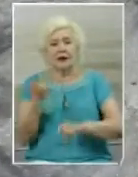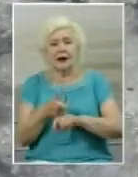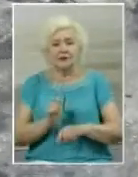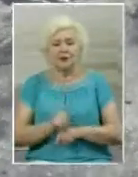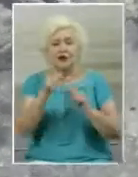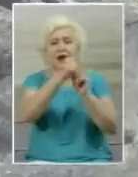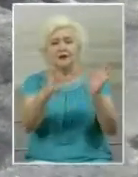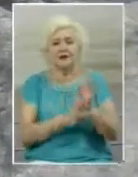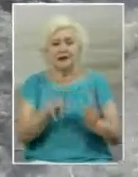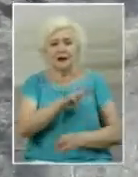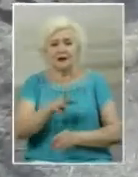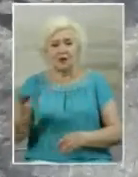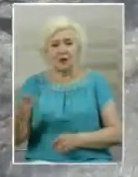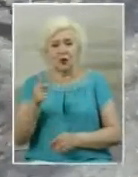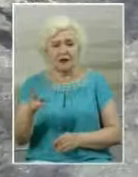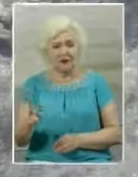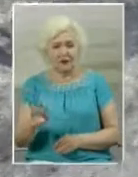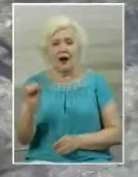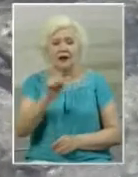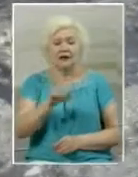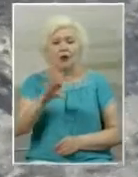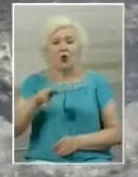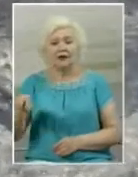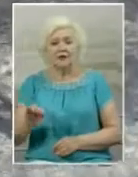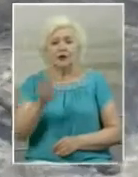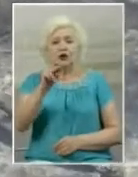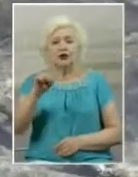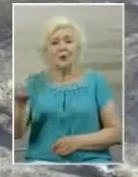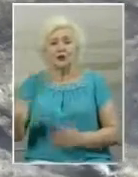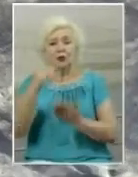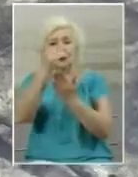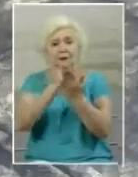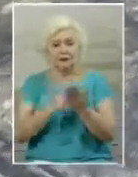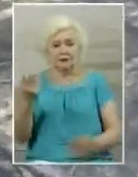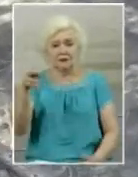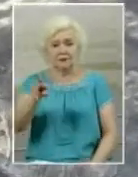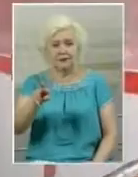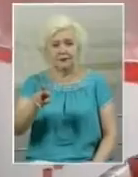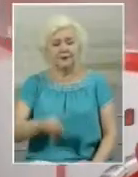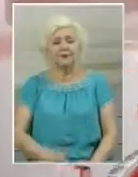на 18 мільйонів гривень. Аліна Олефір, Володимир Чепиного, телеканал «Скіфія».